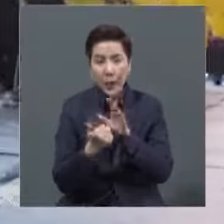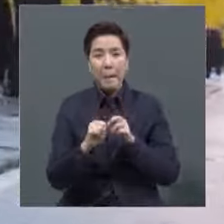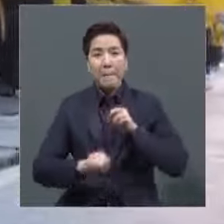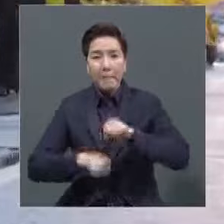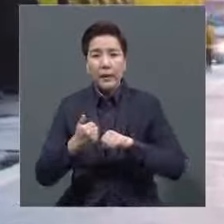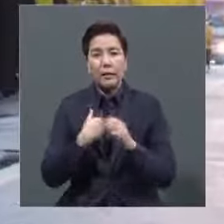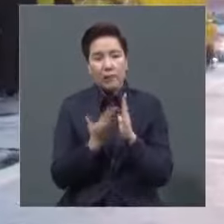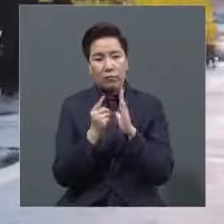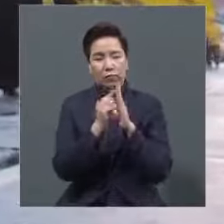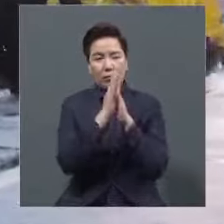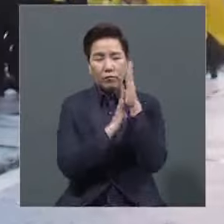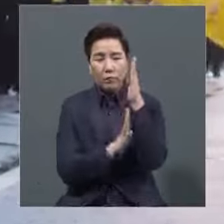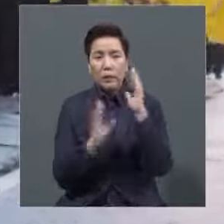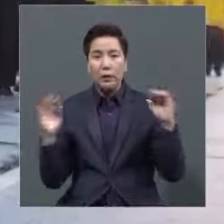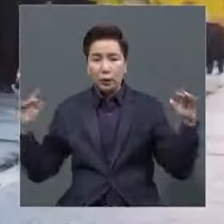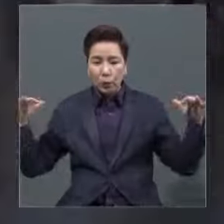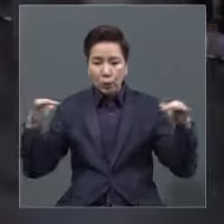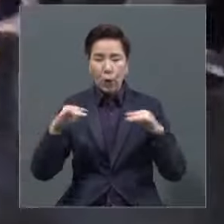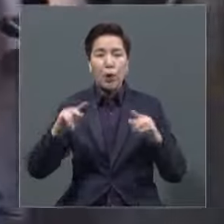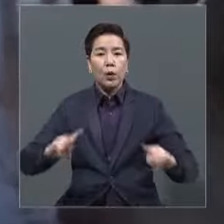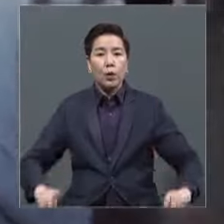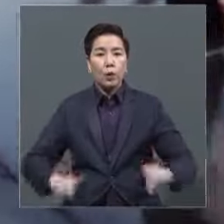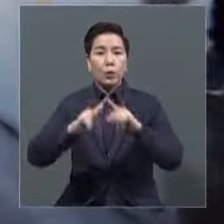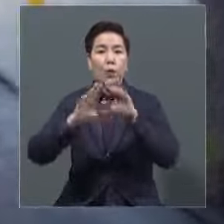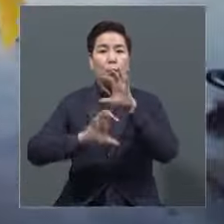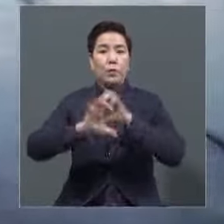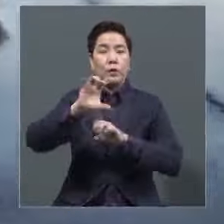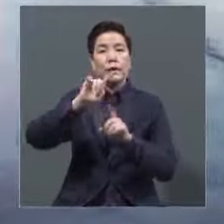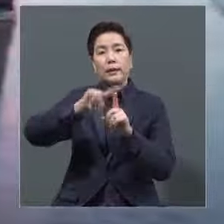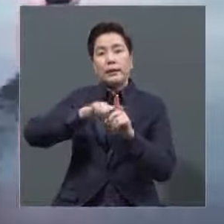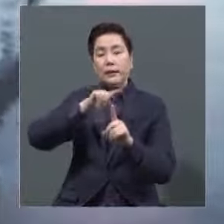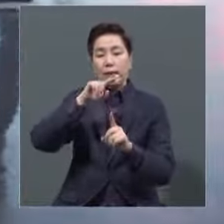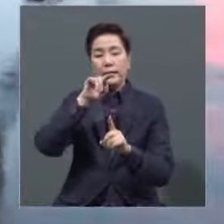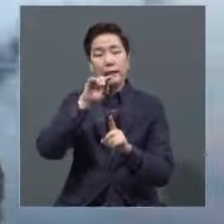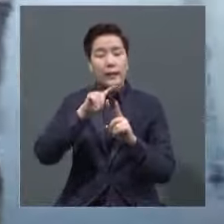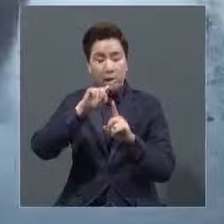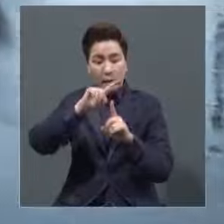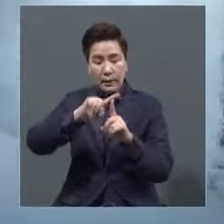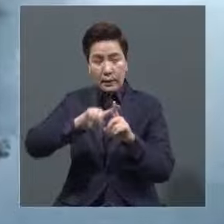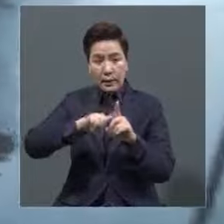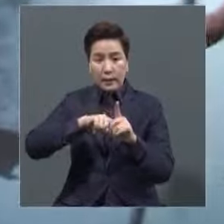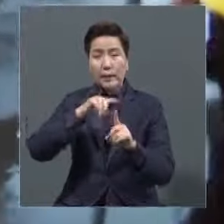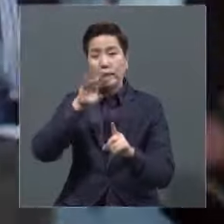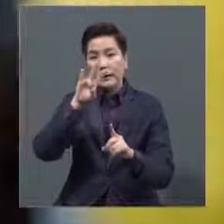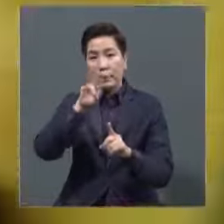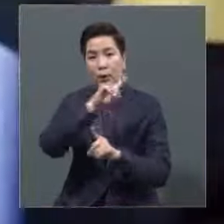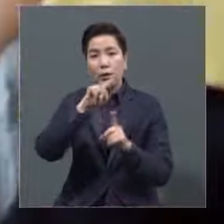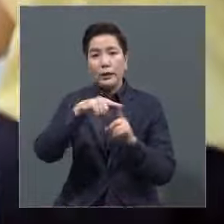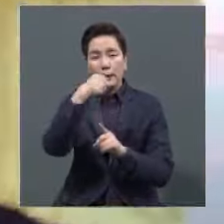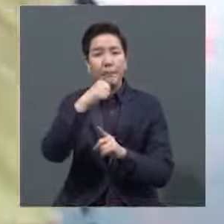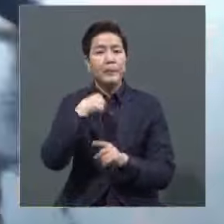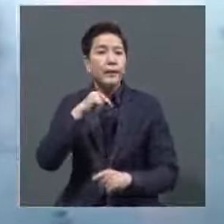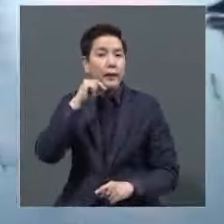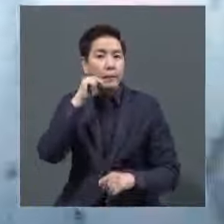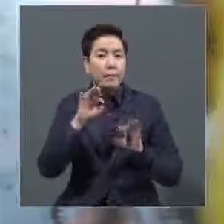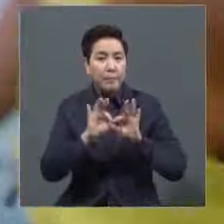ละจังหวัดนะครับที่จะเป็นเส้นทางเดินวิ่งปั่นทั้ง10เส้นทางจากนั้นมีกำหนดเคลื่อนขบวนมายังกระทรวงมหาดไทยในวันที่10ก